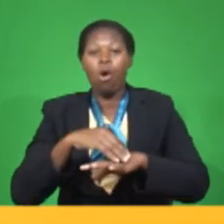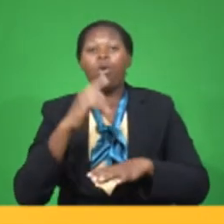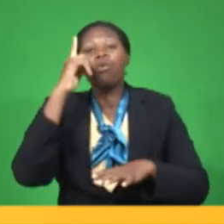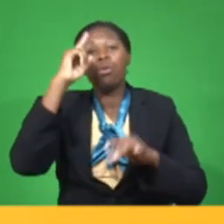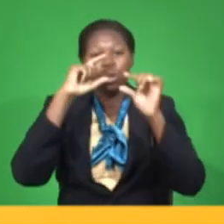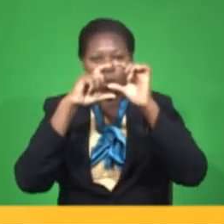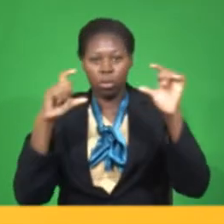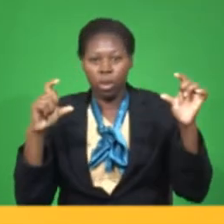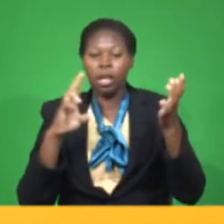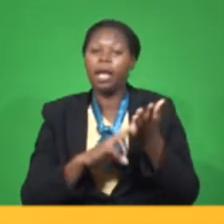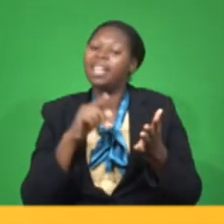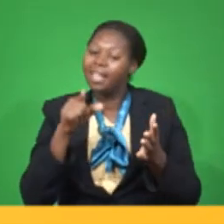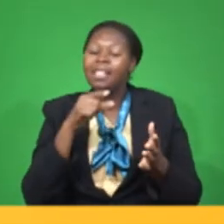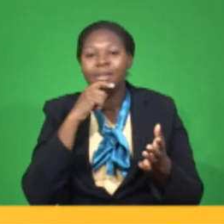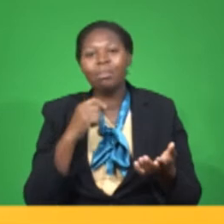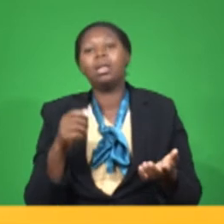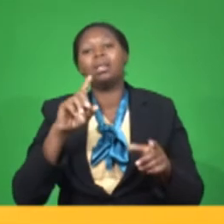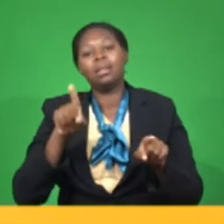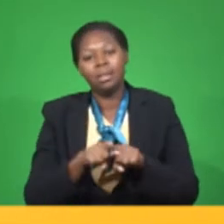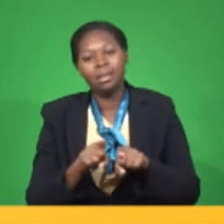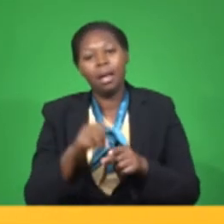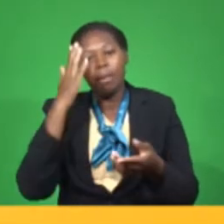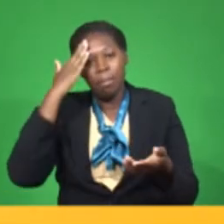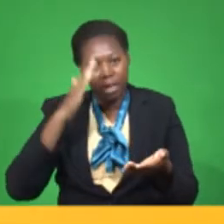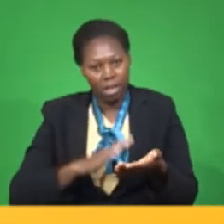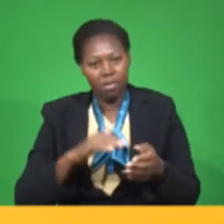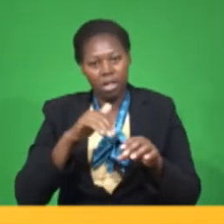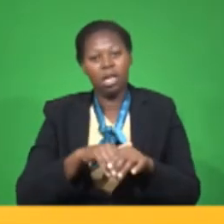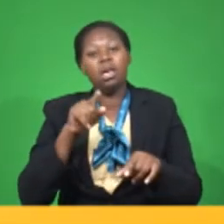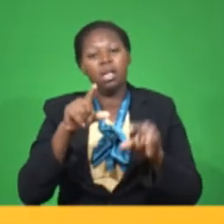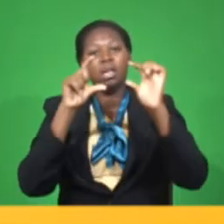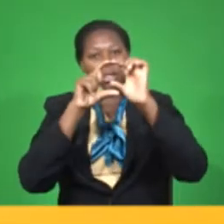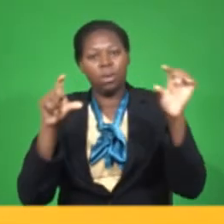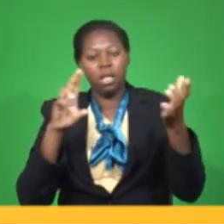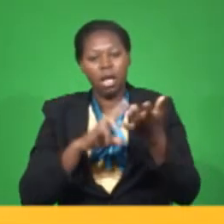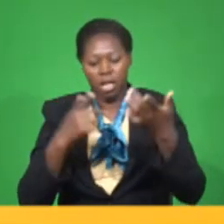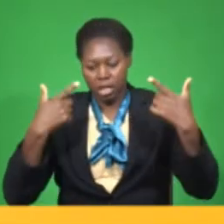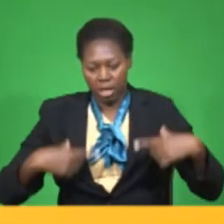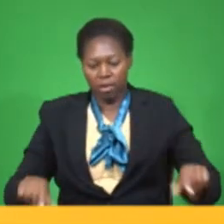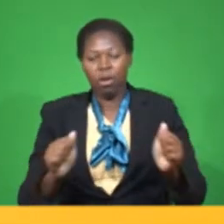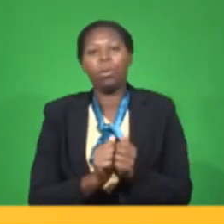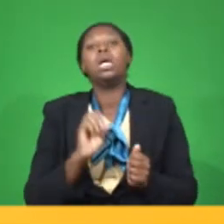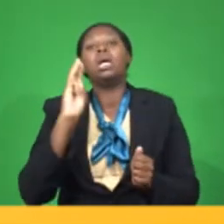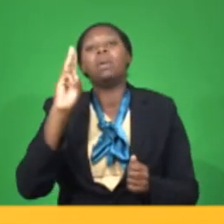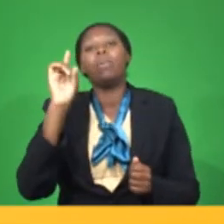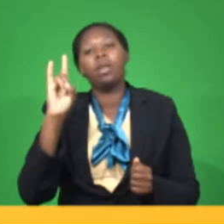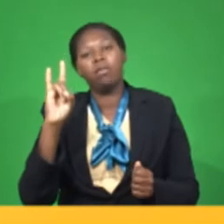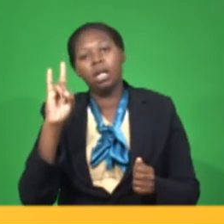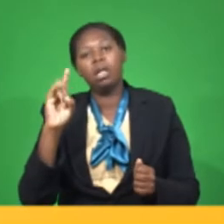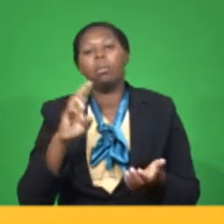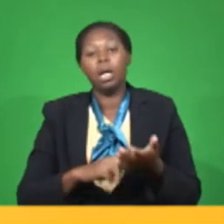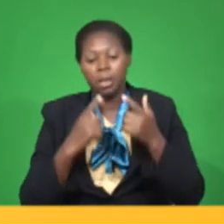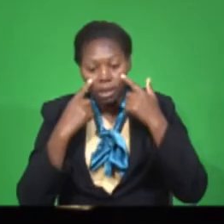akatendawo ndokubhabhatidzwawo. Akagara naFiripo akashamiswa achiona zviratidzo nemabasa esimba makuru